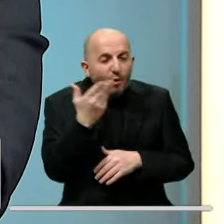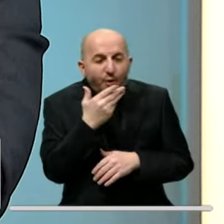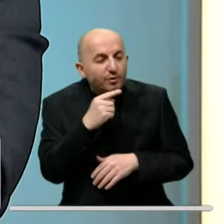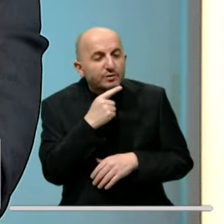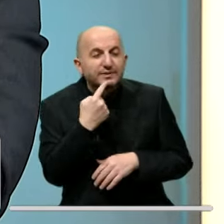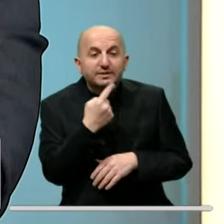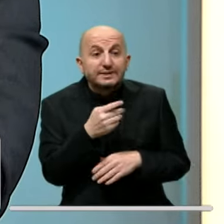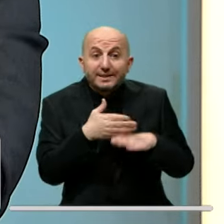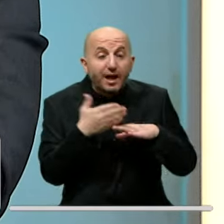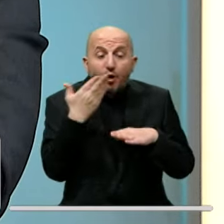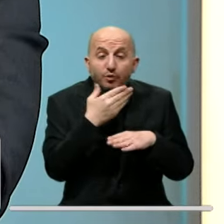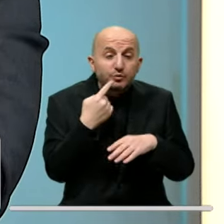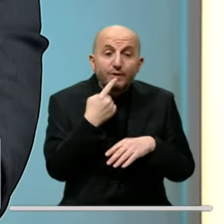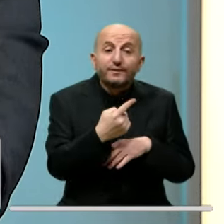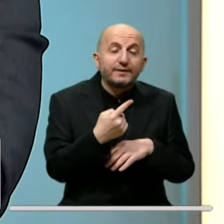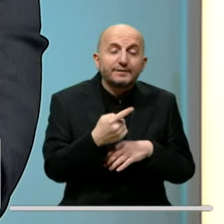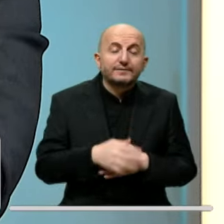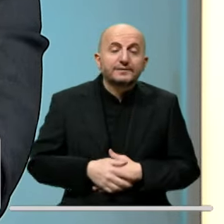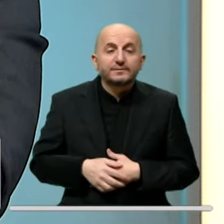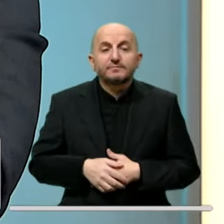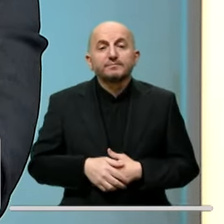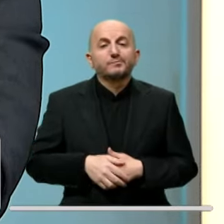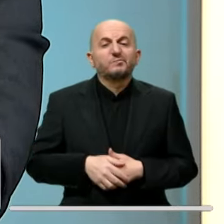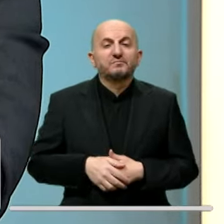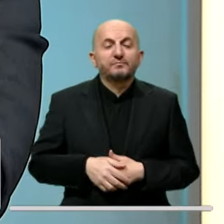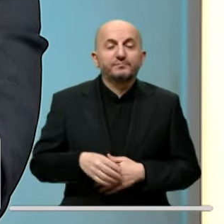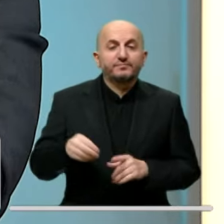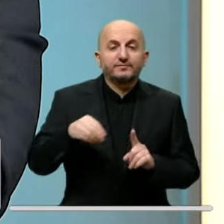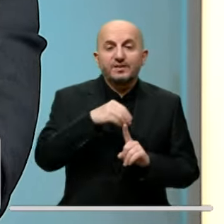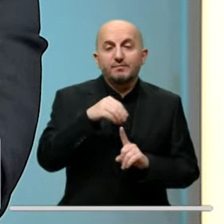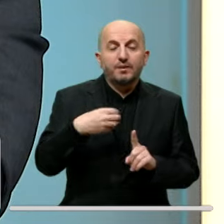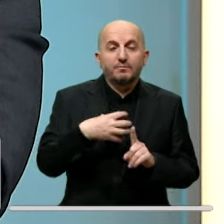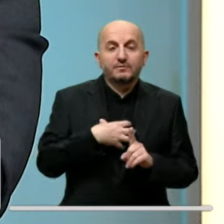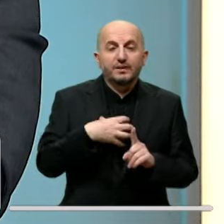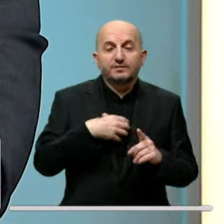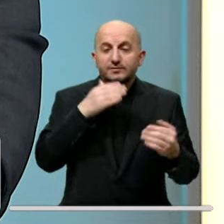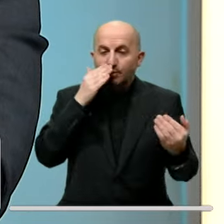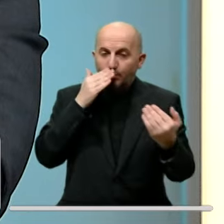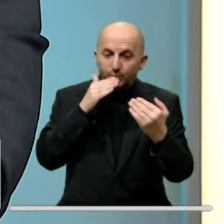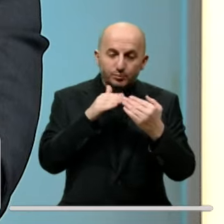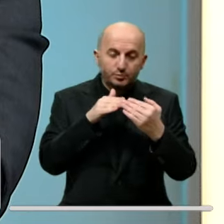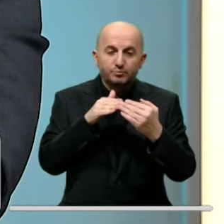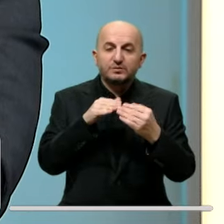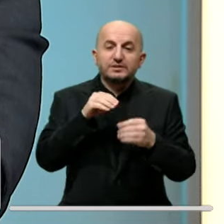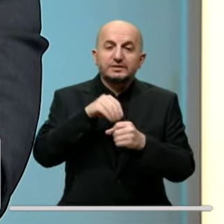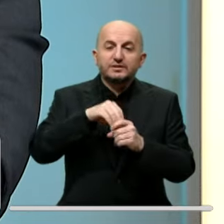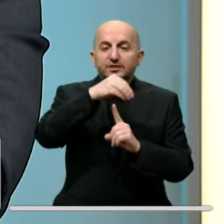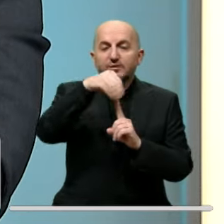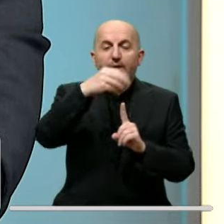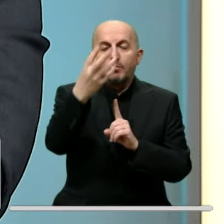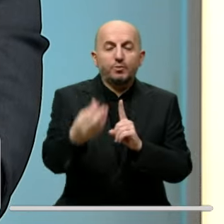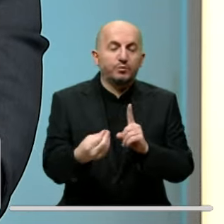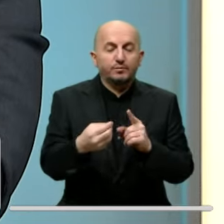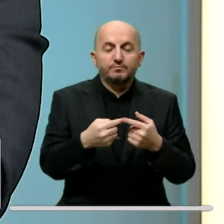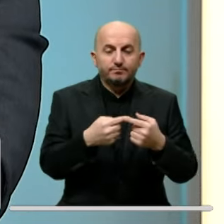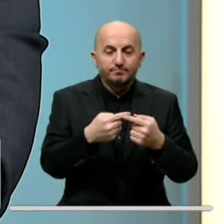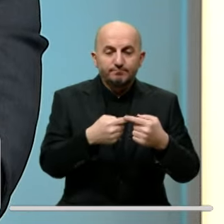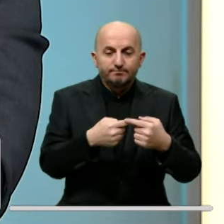diyor, niye okuyorsunuz demeye getiriyor. Kim okudu bunları? İmam kendisine uyulsun diye imam olmuştur. Dolayısıyla biz